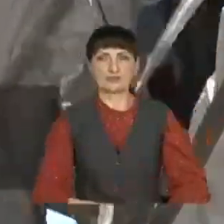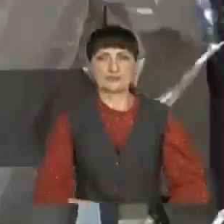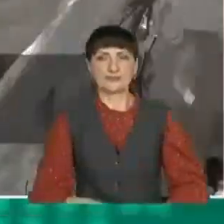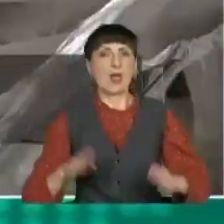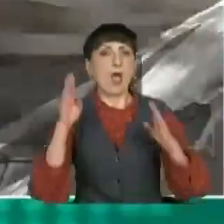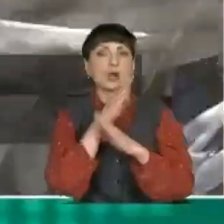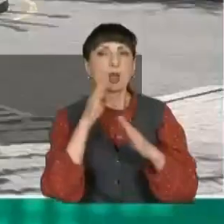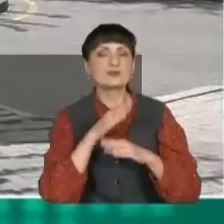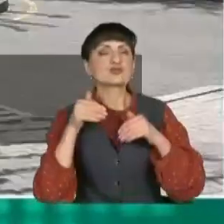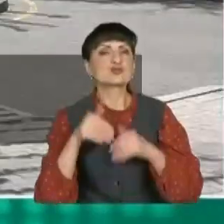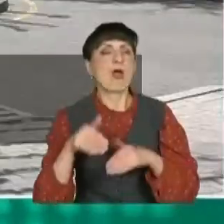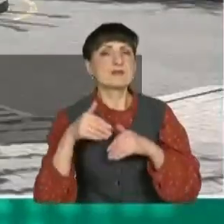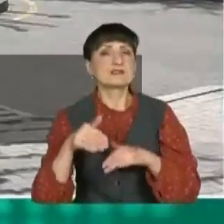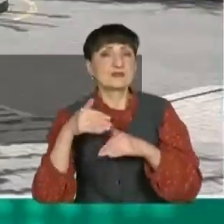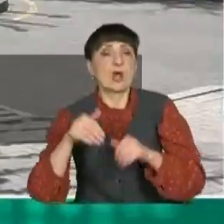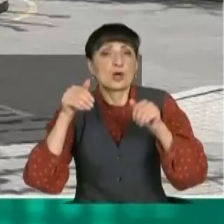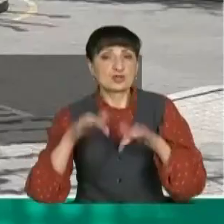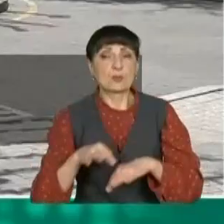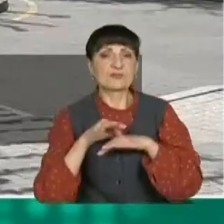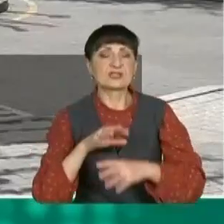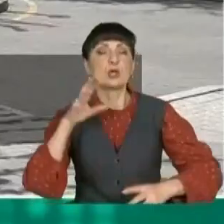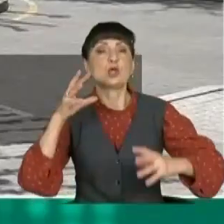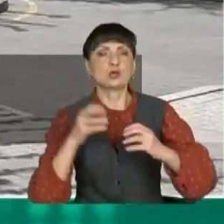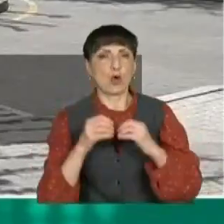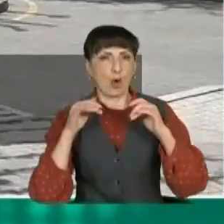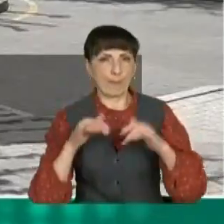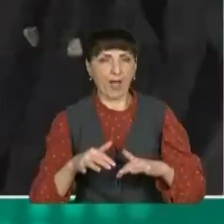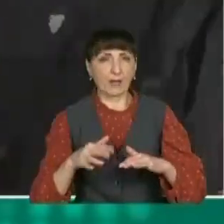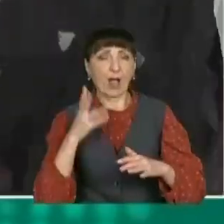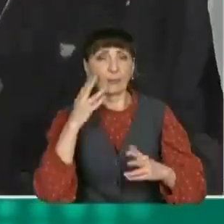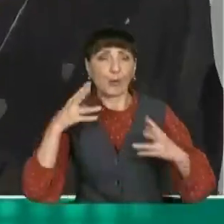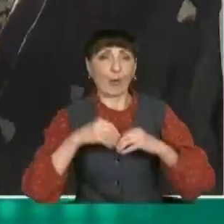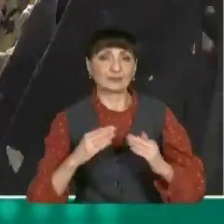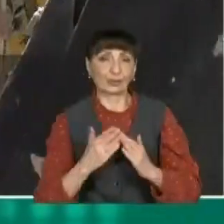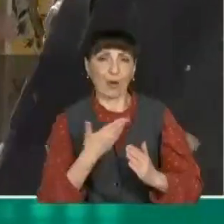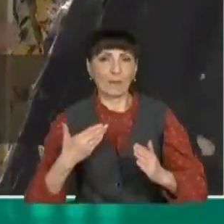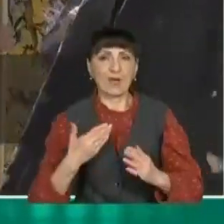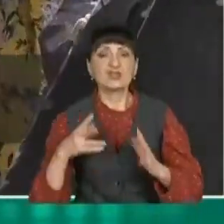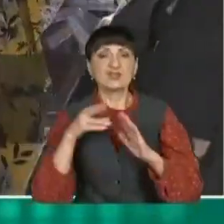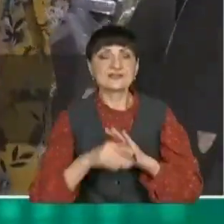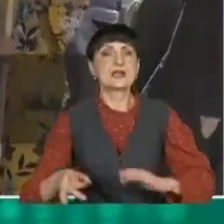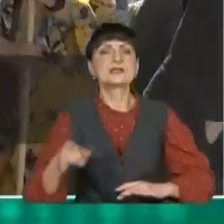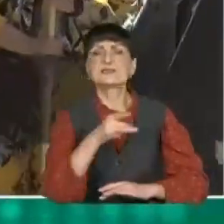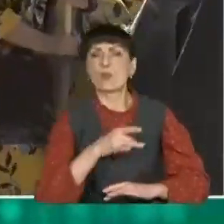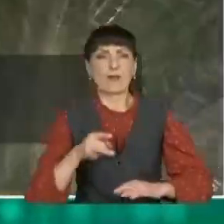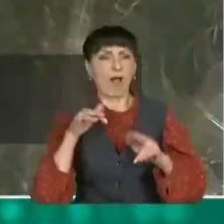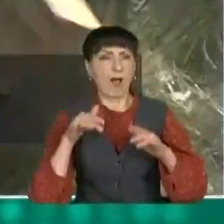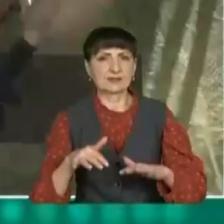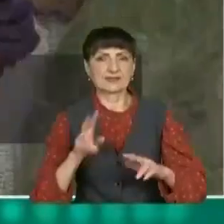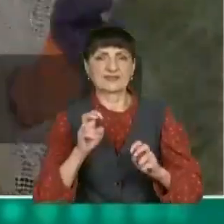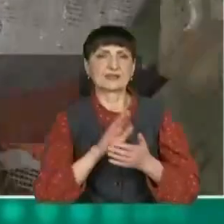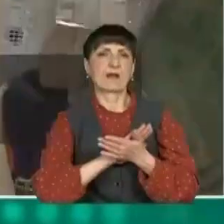экологическое шествие решили провести как итог компании Алмааты наш общий дом которая стала частью Республиканской акции таза